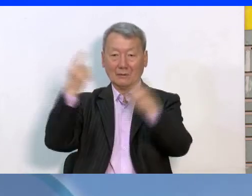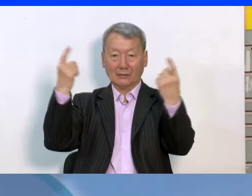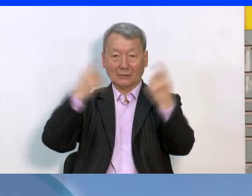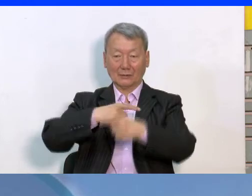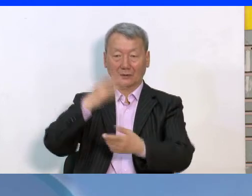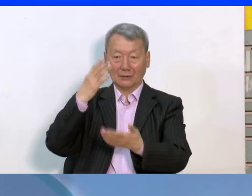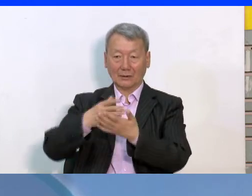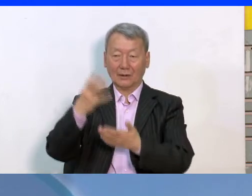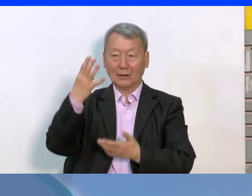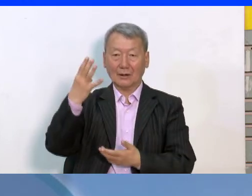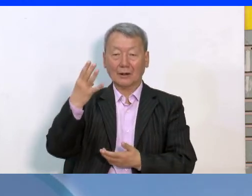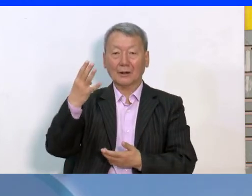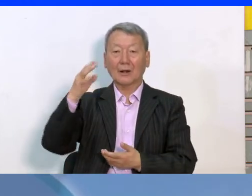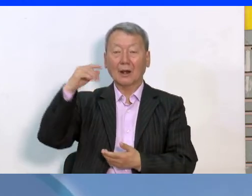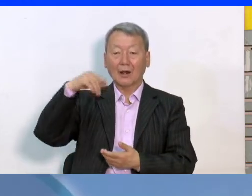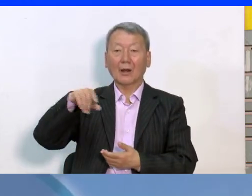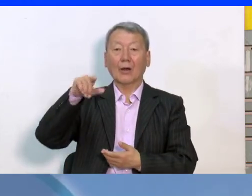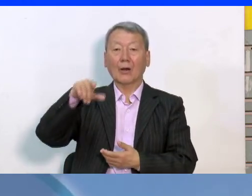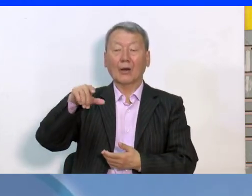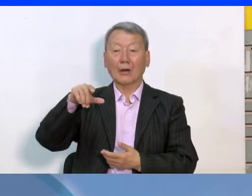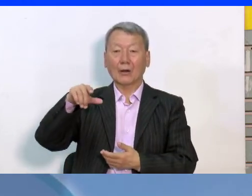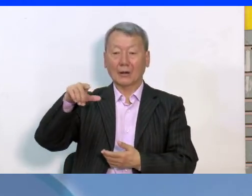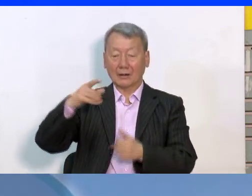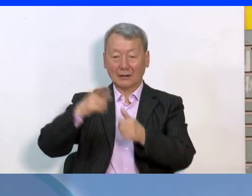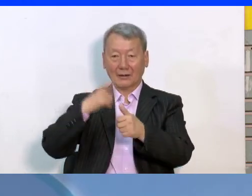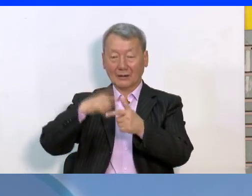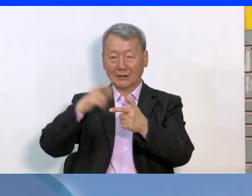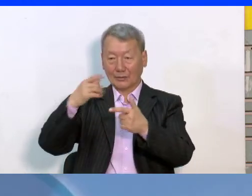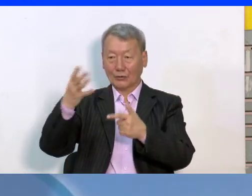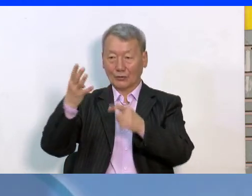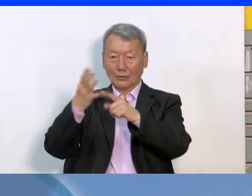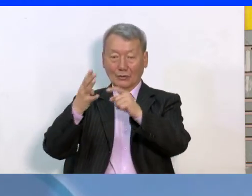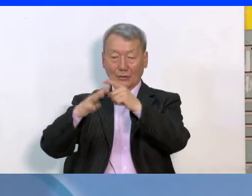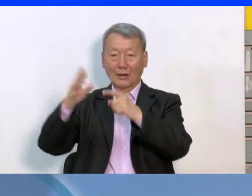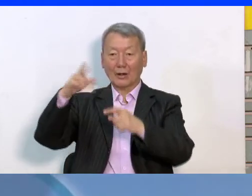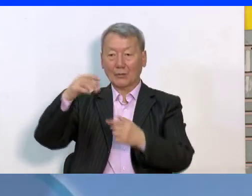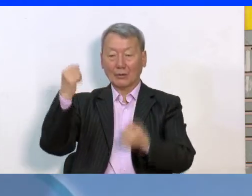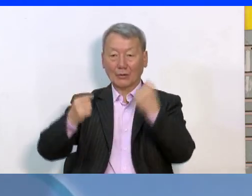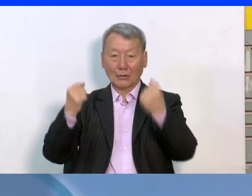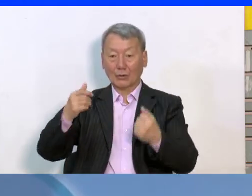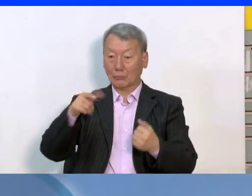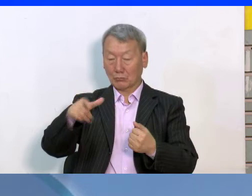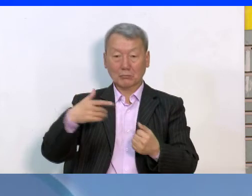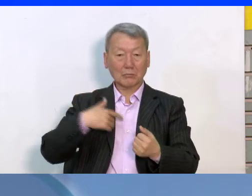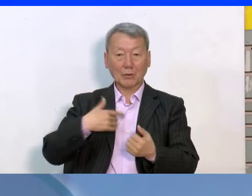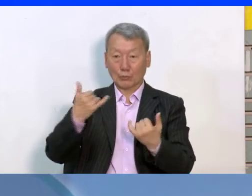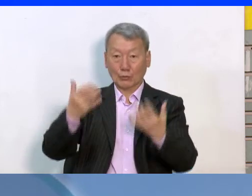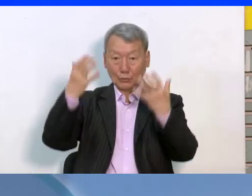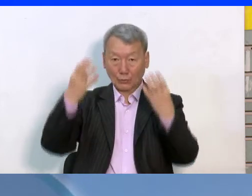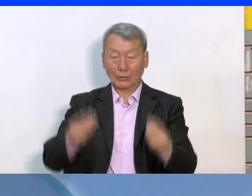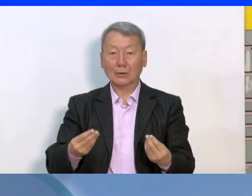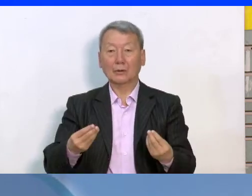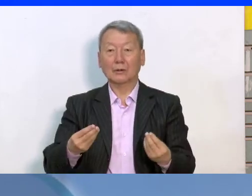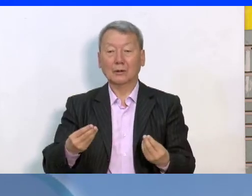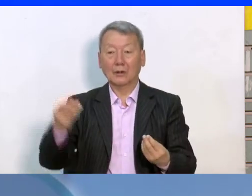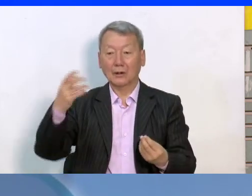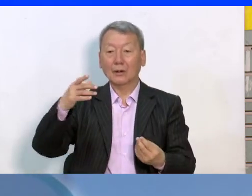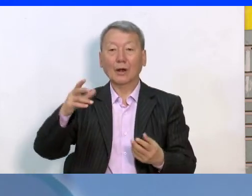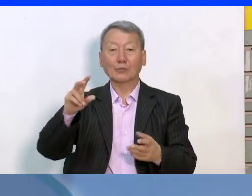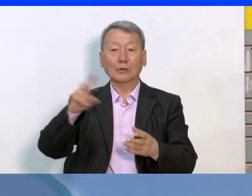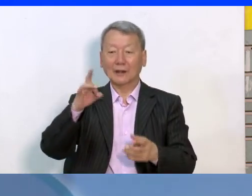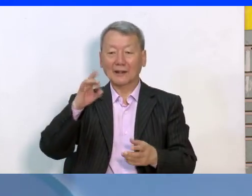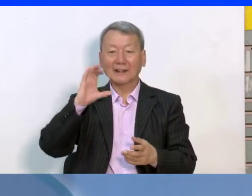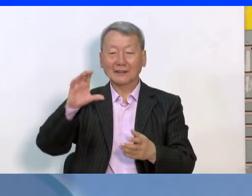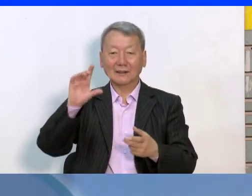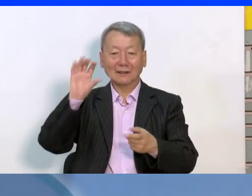пункту болсо, анын экөөсүнөн ушул Достук менен Эркештамдан өтүп атышат автоунаалар. Эч кандай бүгүнкү күндө мындай коркунуч